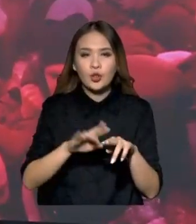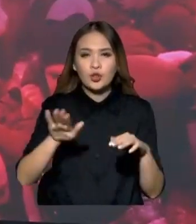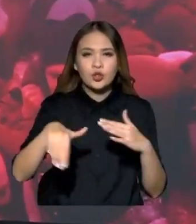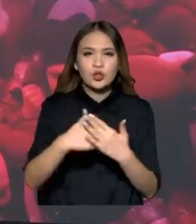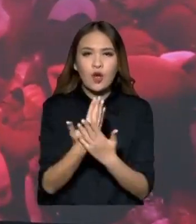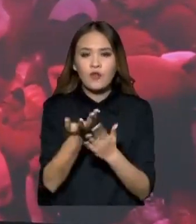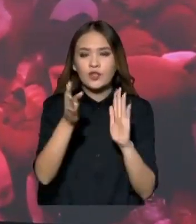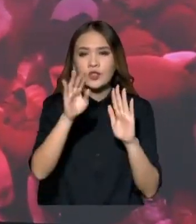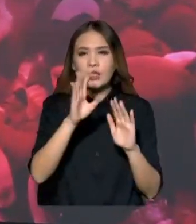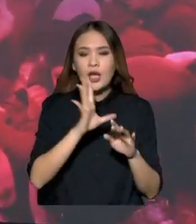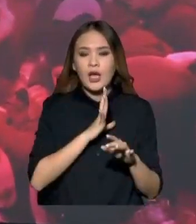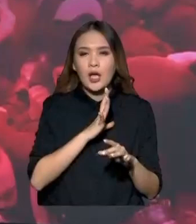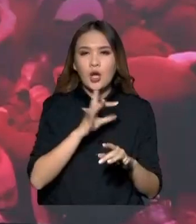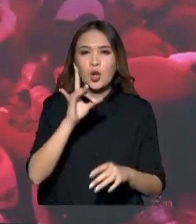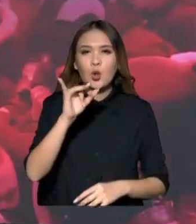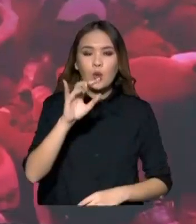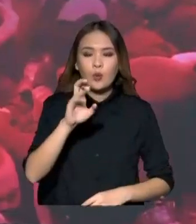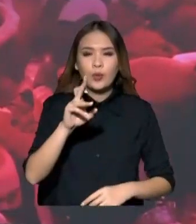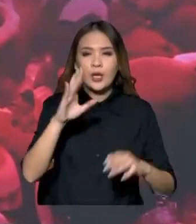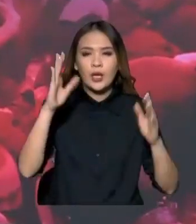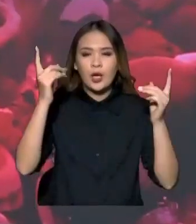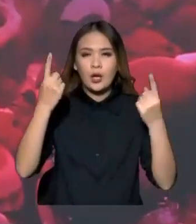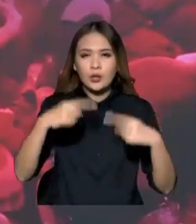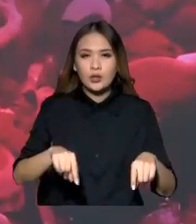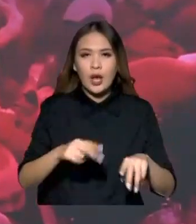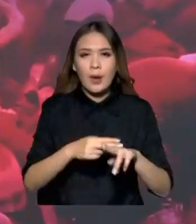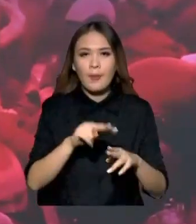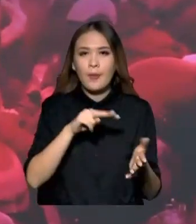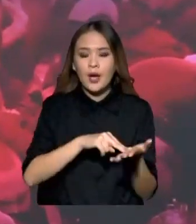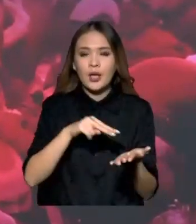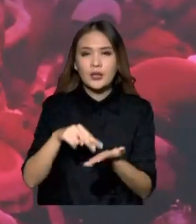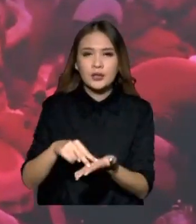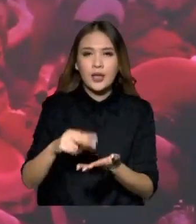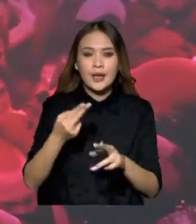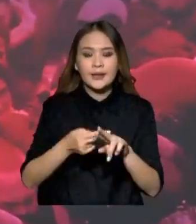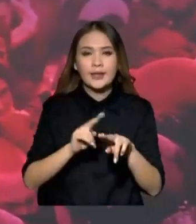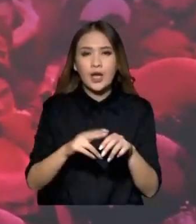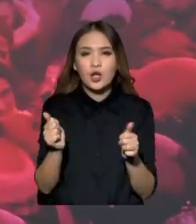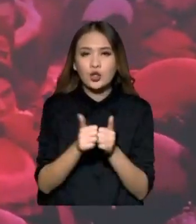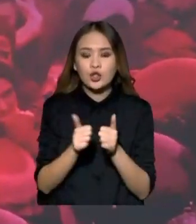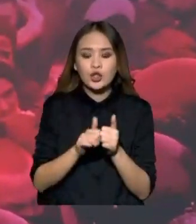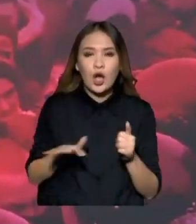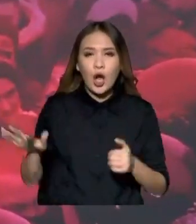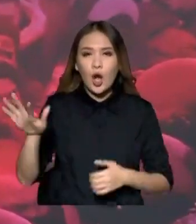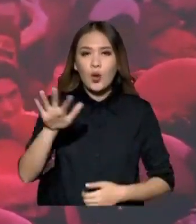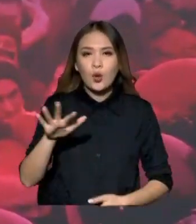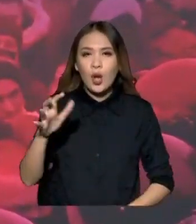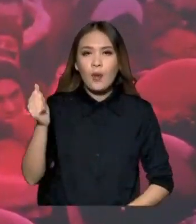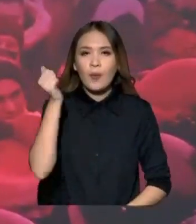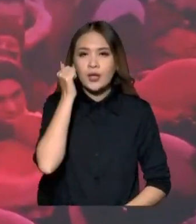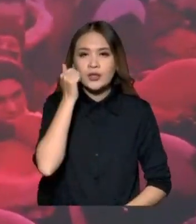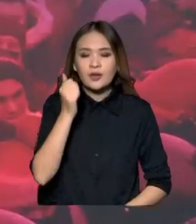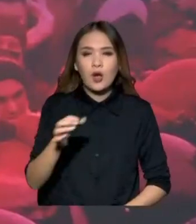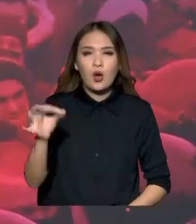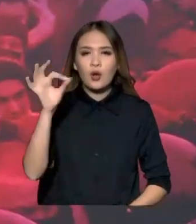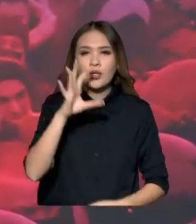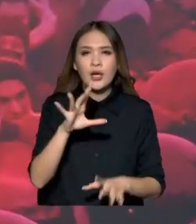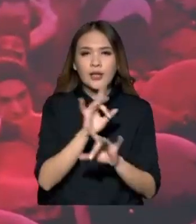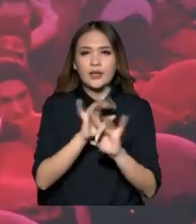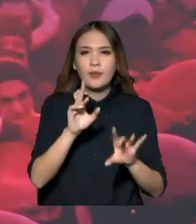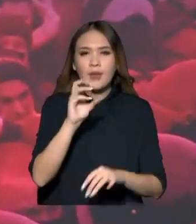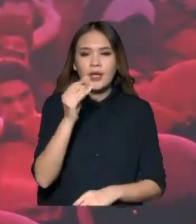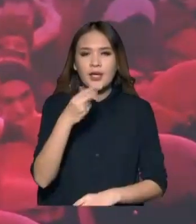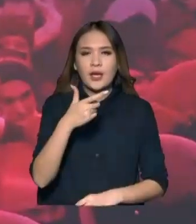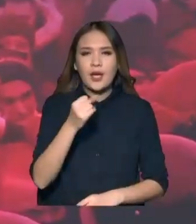болды. Рубль құлдырап, Ресейдің бағалы қағаздары құнсыздануда. Көрші елдегі ахуал туралы Мәскеудегі әріптесі Индира